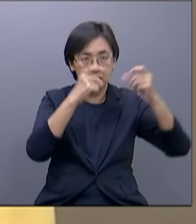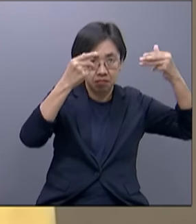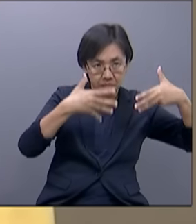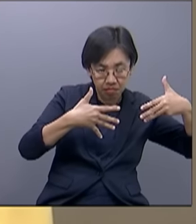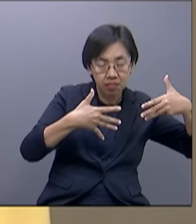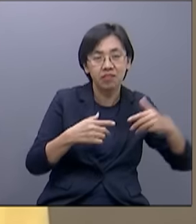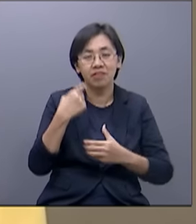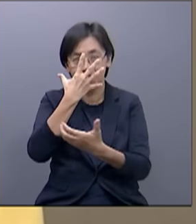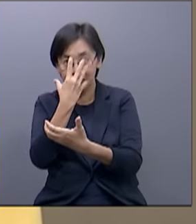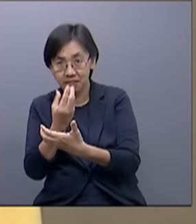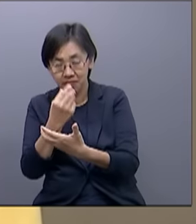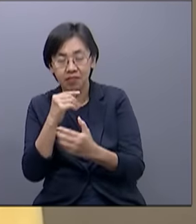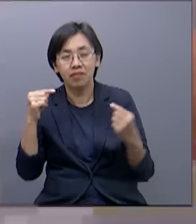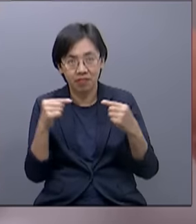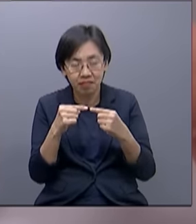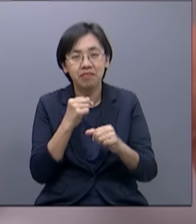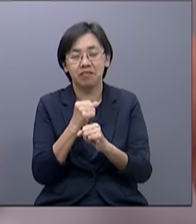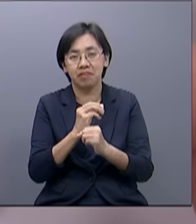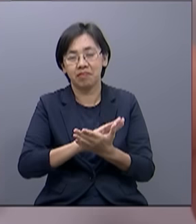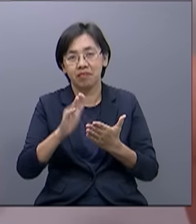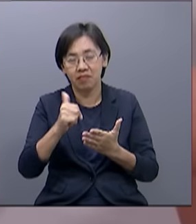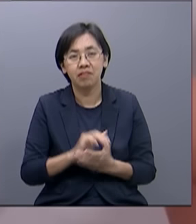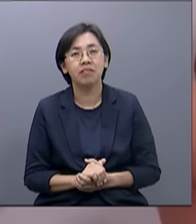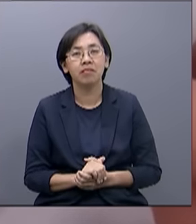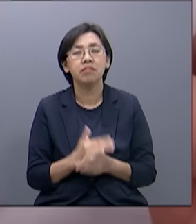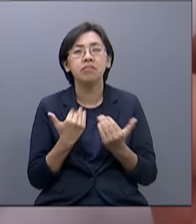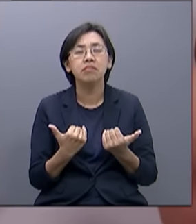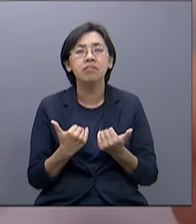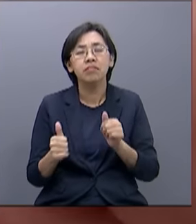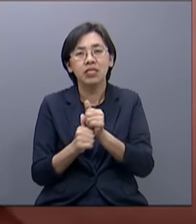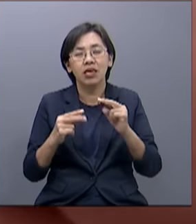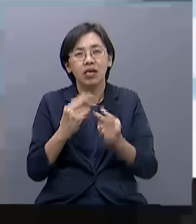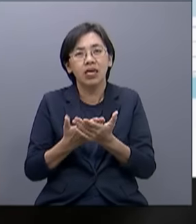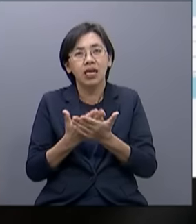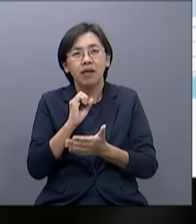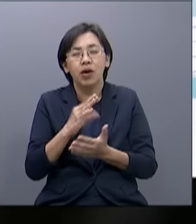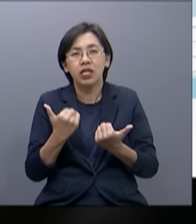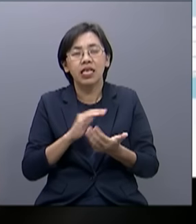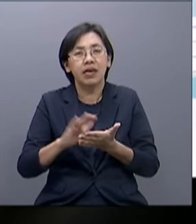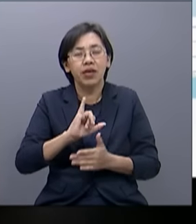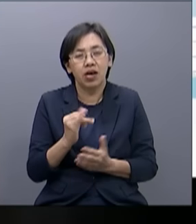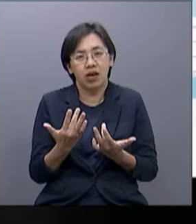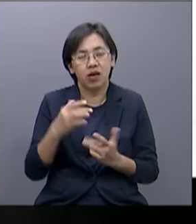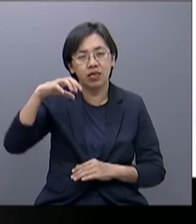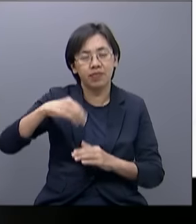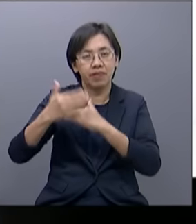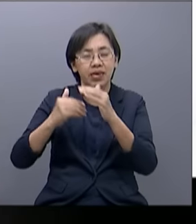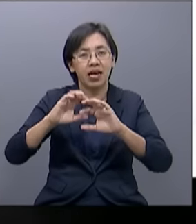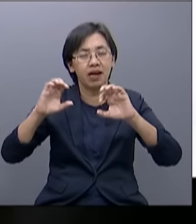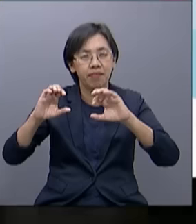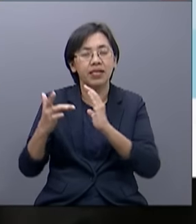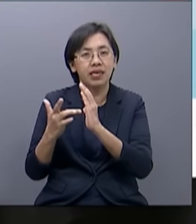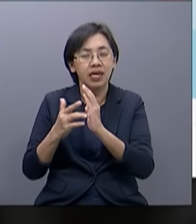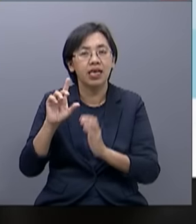ระบบการชำระเงินตอนนี้รัฐมนตรีช่วยเผ่าภูมิก็บอกว่ายังไม่สมบูรณ์ค่ะต้องรอสำนักงานพัฒนารัฐบาลดิจิตอลหรือว่า